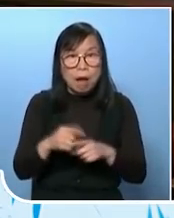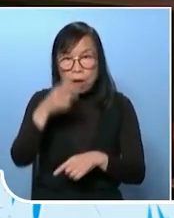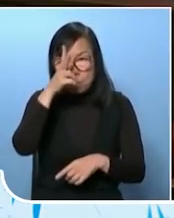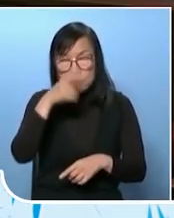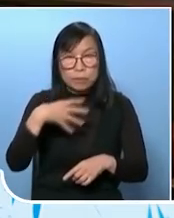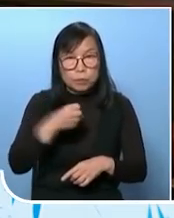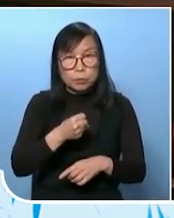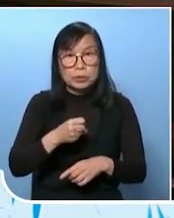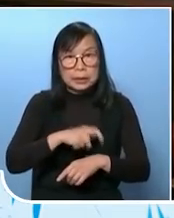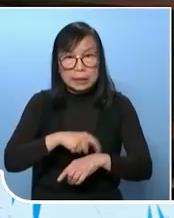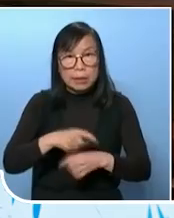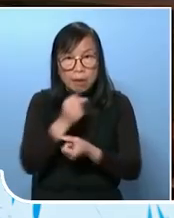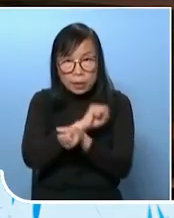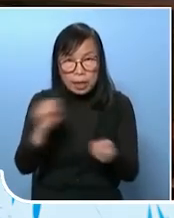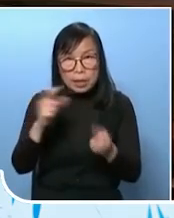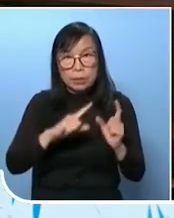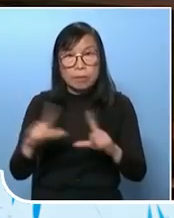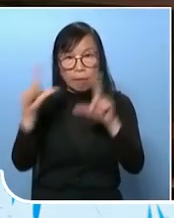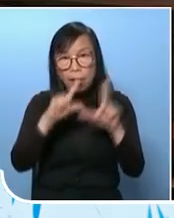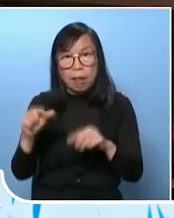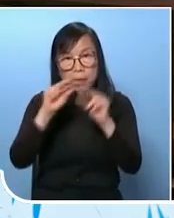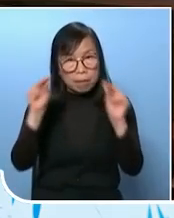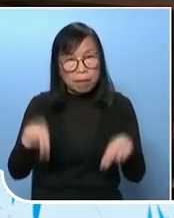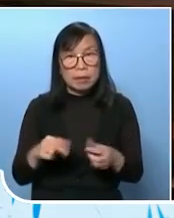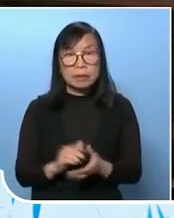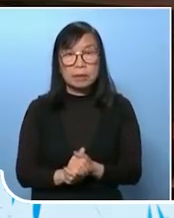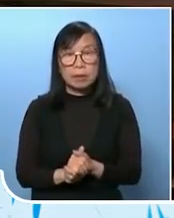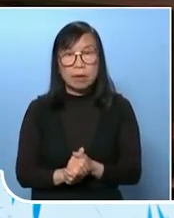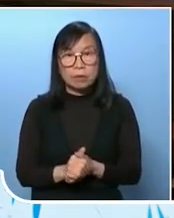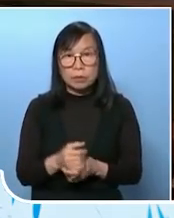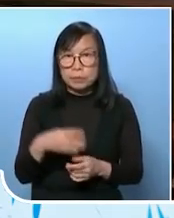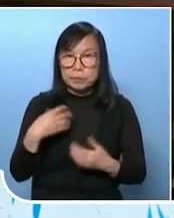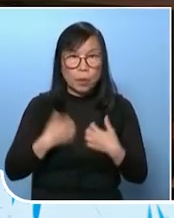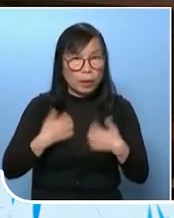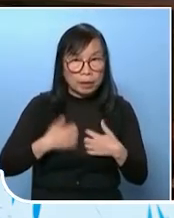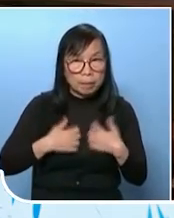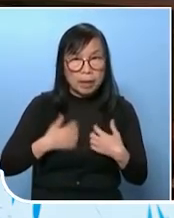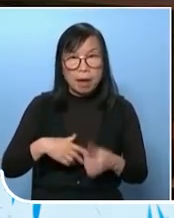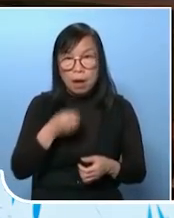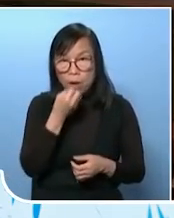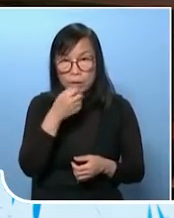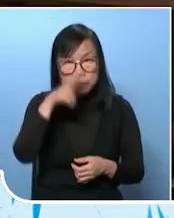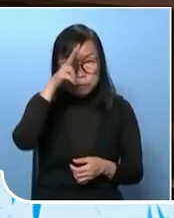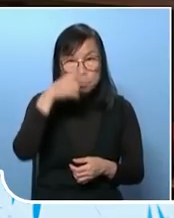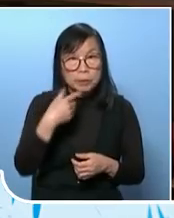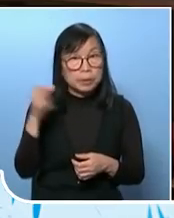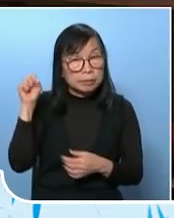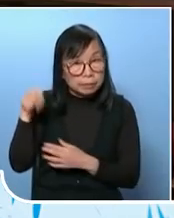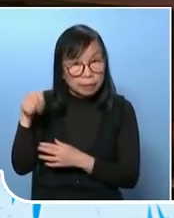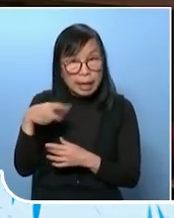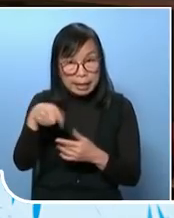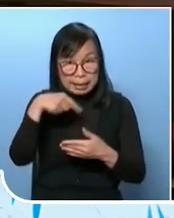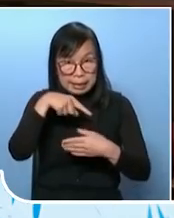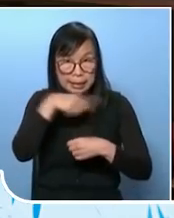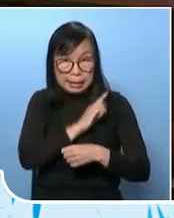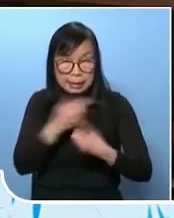時間去做解決民生和經濟的問題，所以我覺得這個真的非常緊迫的問題。行政長官，你會不會承諾在你任